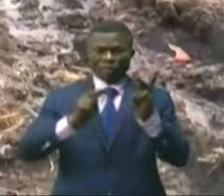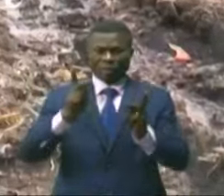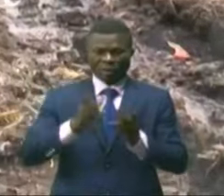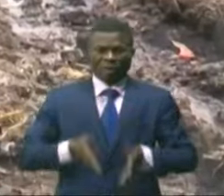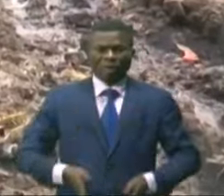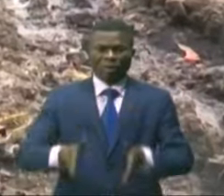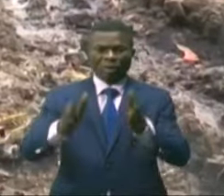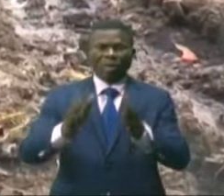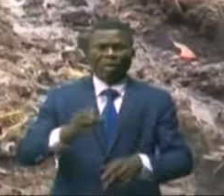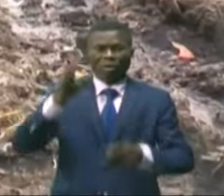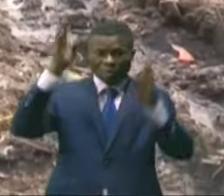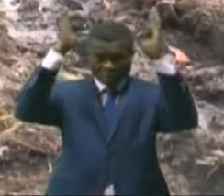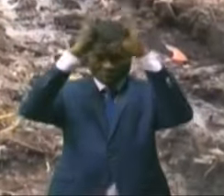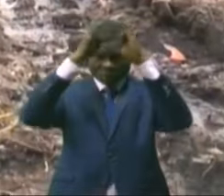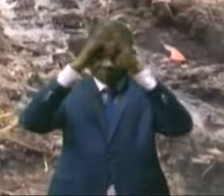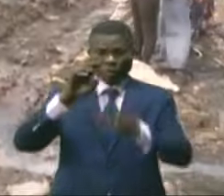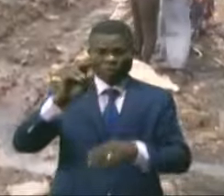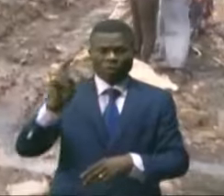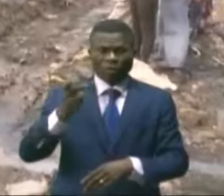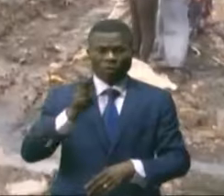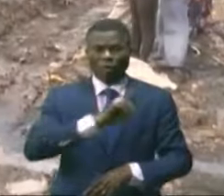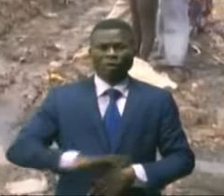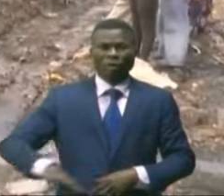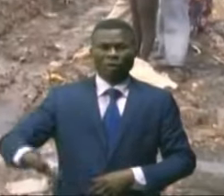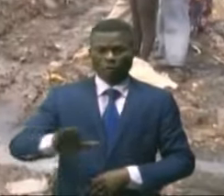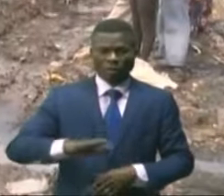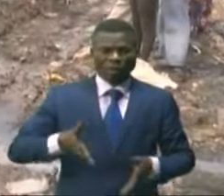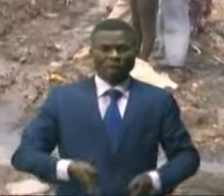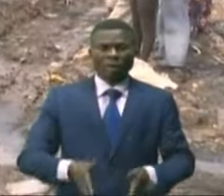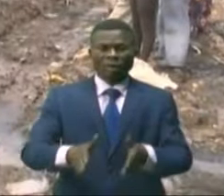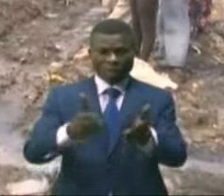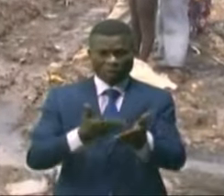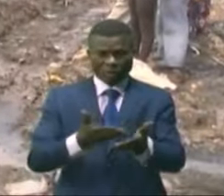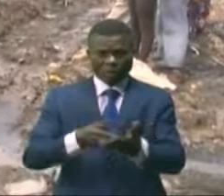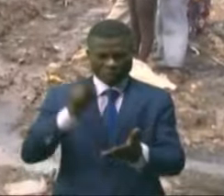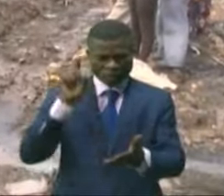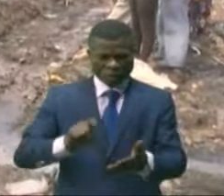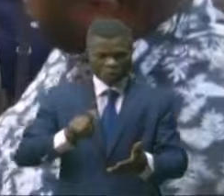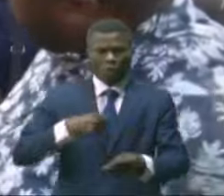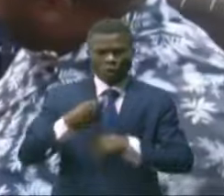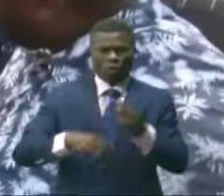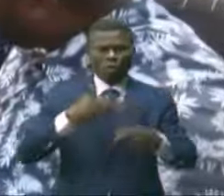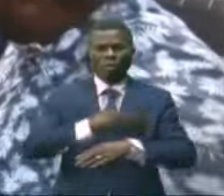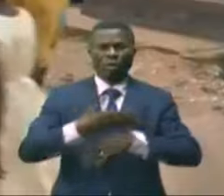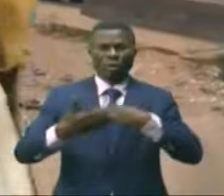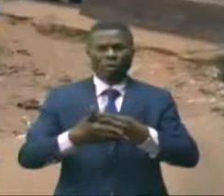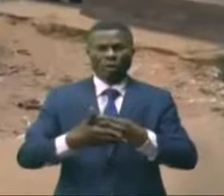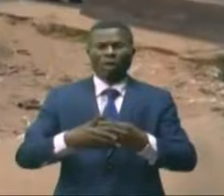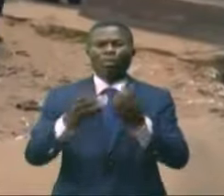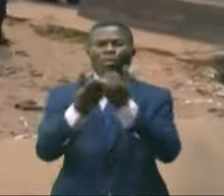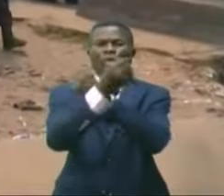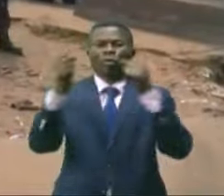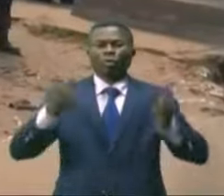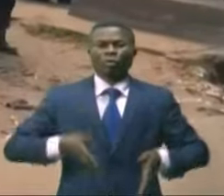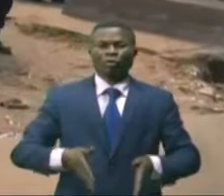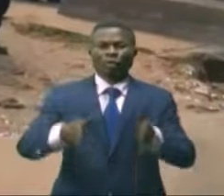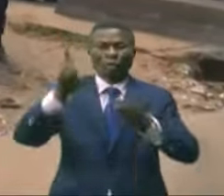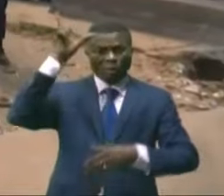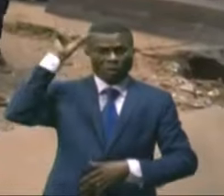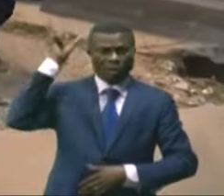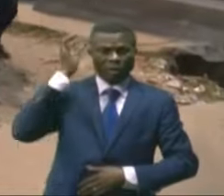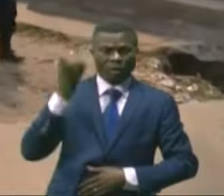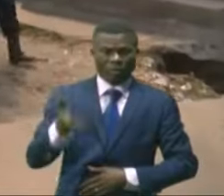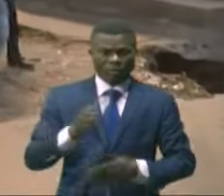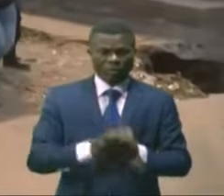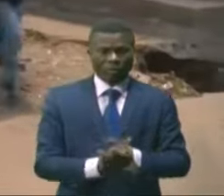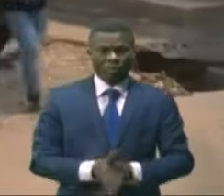avenues Mobutu et de la Deuxième République, deux routes qui doivent être construites pour désengorger le boulevard Lumumba.